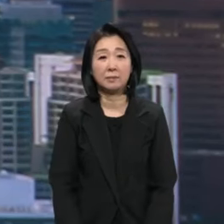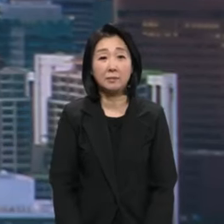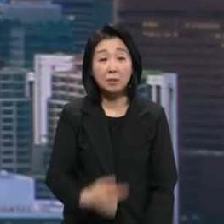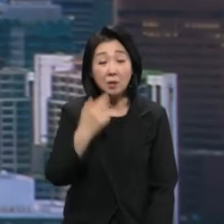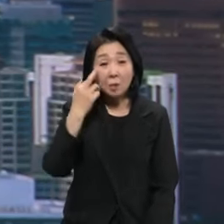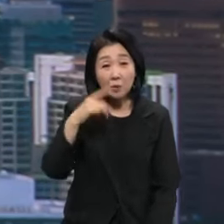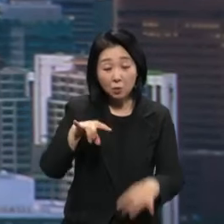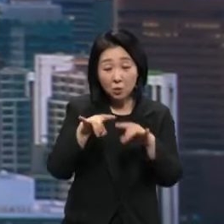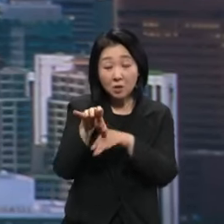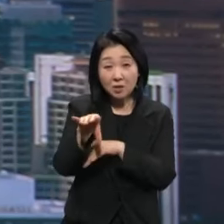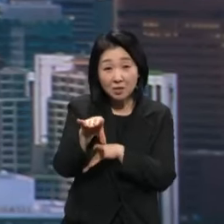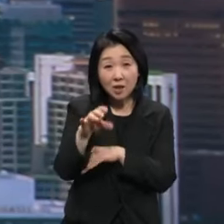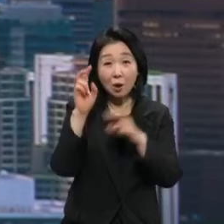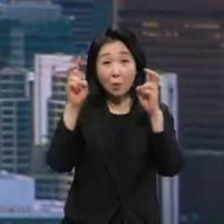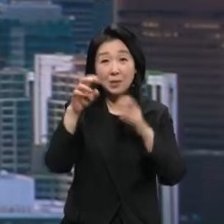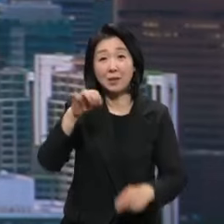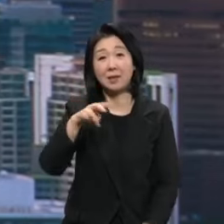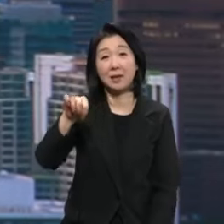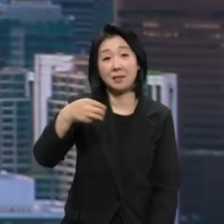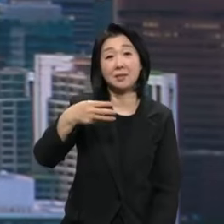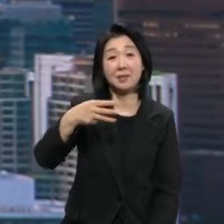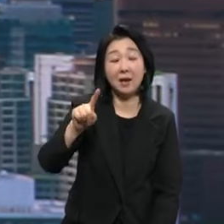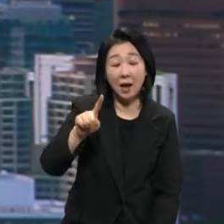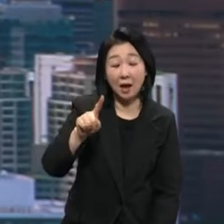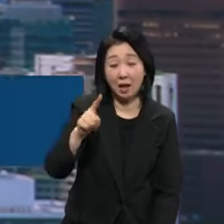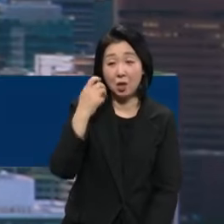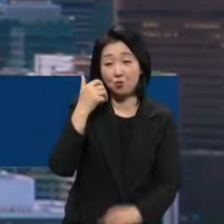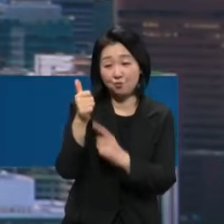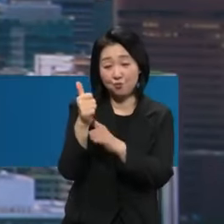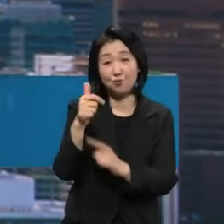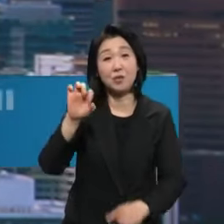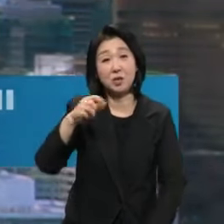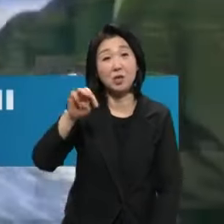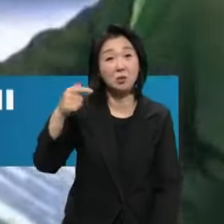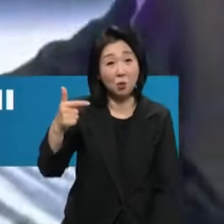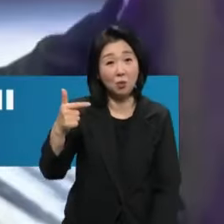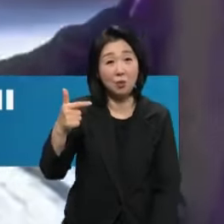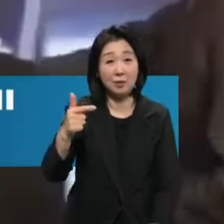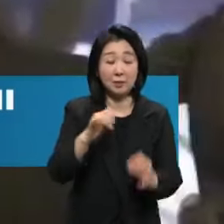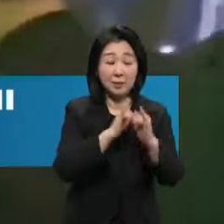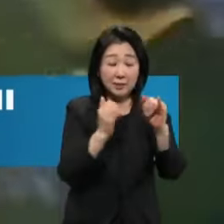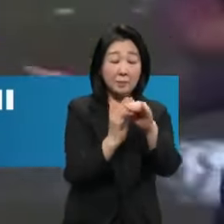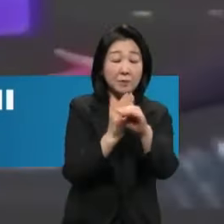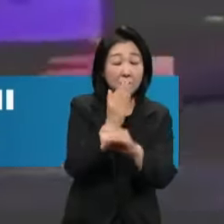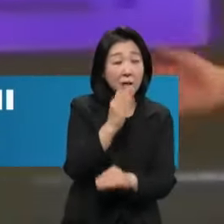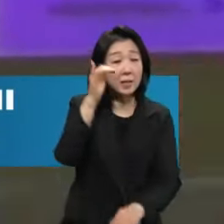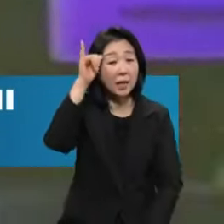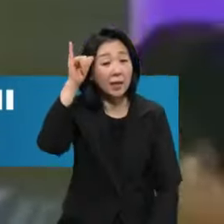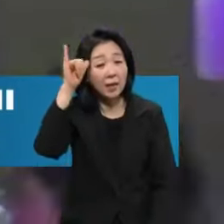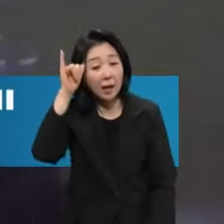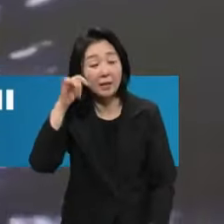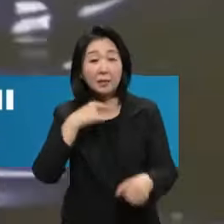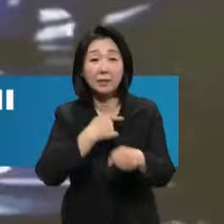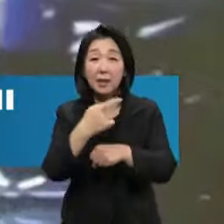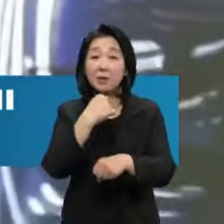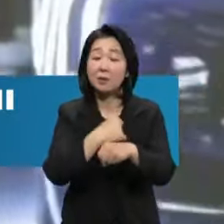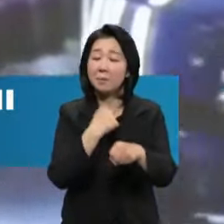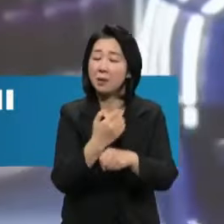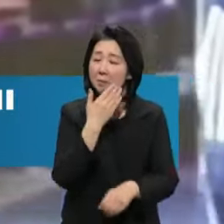미국 전기차 업체 테슬라의 최고 경영자 일론 머스크가 인간을 능가하는 인공지능이 내년 안에 나올 수도